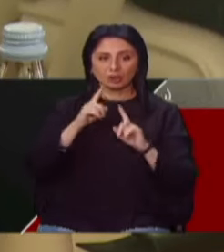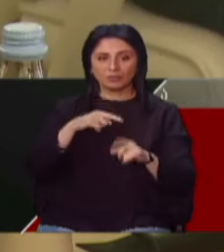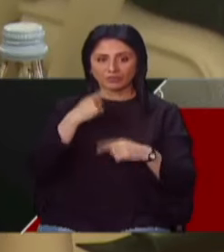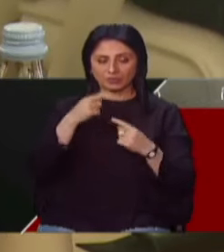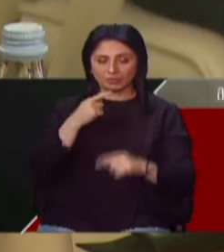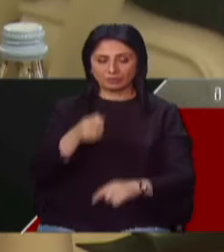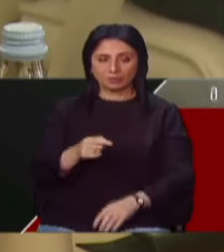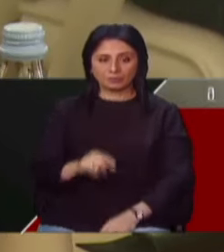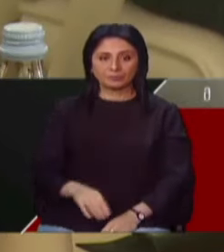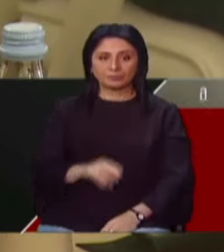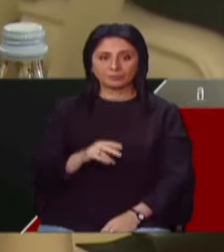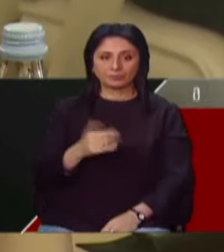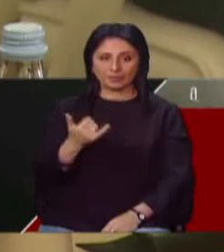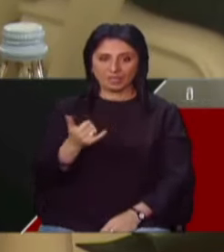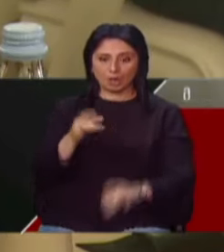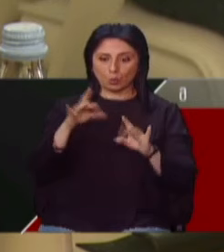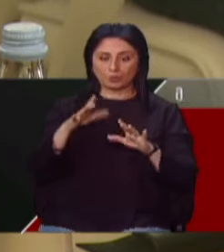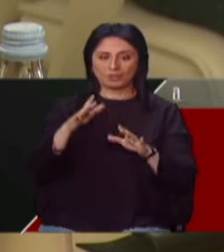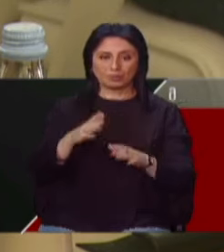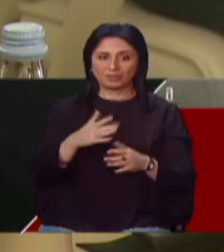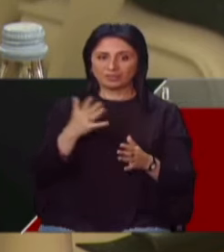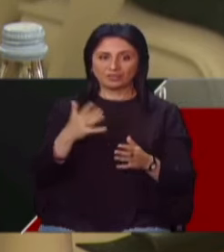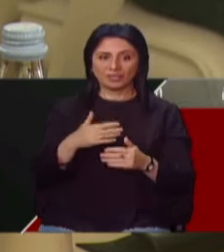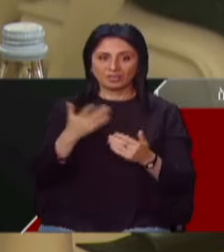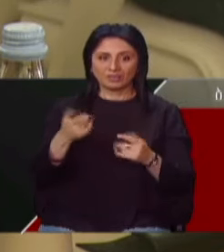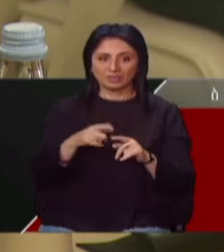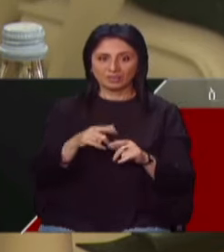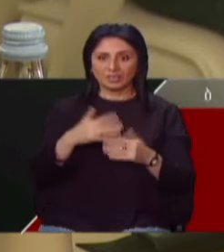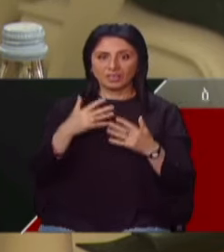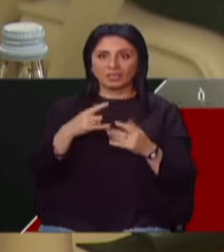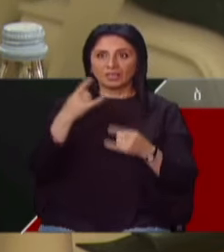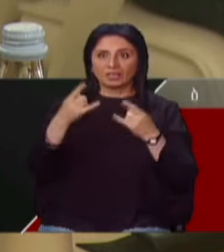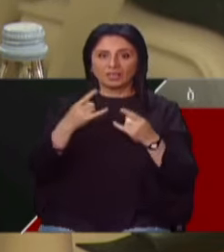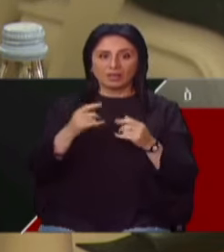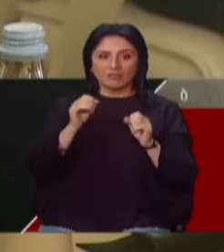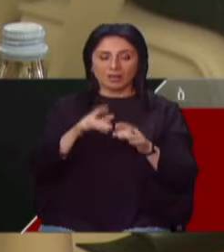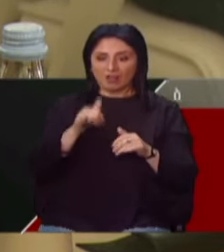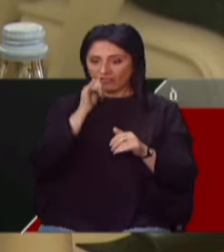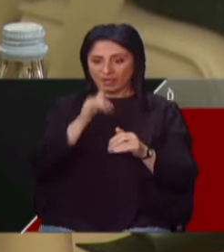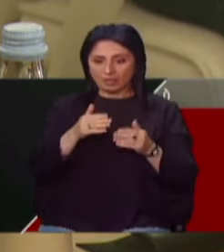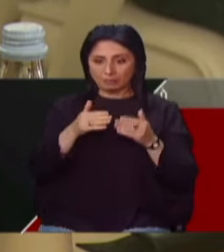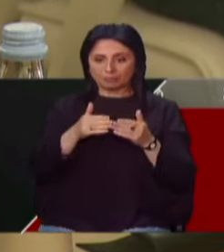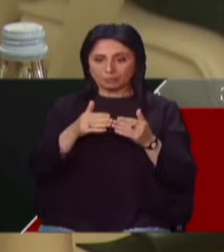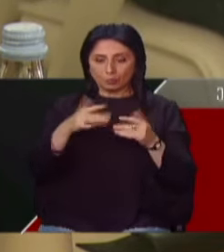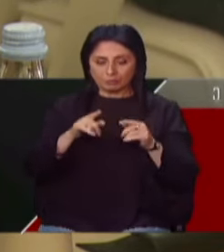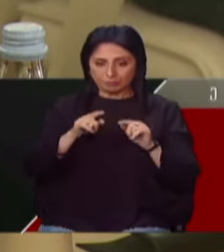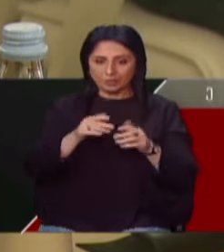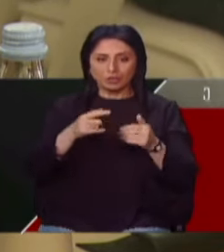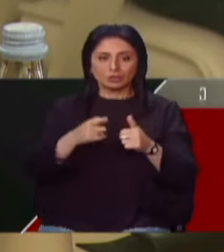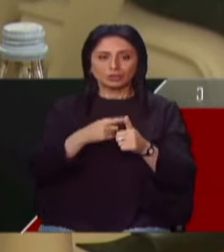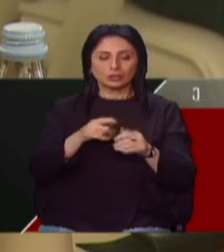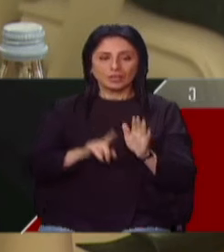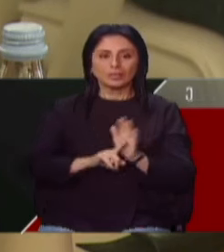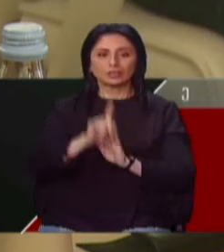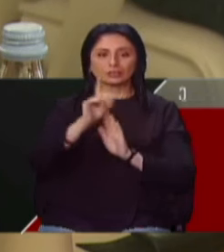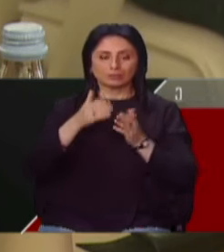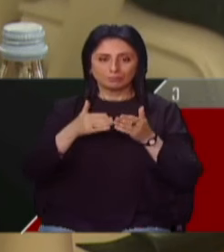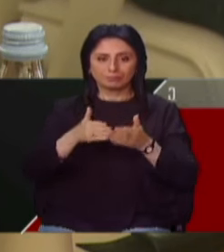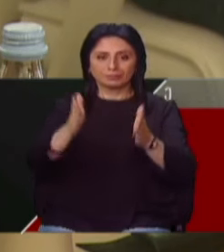და ახლა ეს უცებ არ ხდება ხოლმე დიდი გემივით, არის საზოგადოებრივი მაუწყებელი, უცებ ვერ უხოს, მაგრამ უკვე დაწყებული გვაქვს ჩვენ